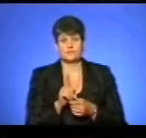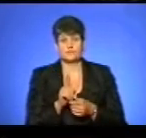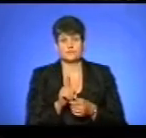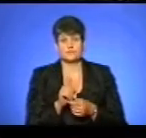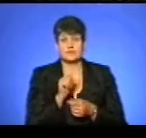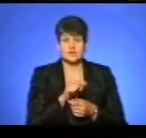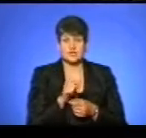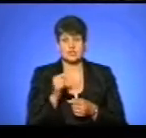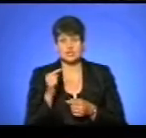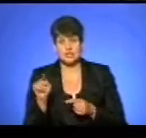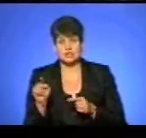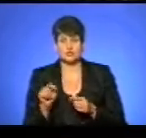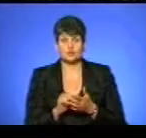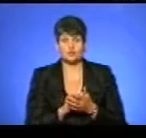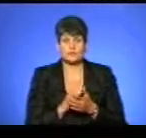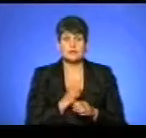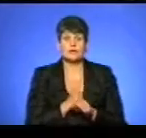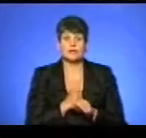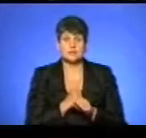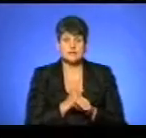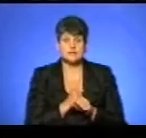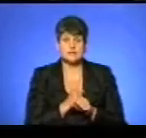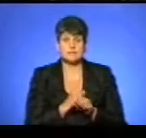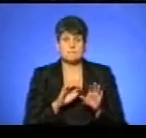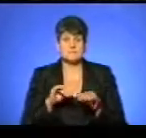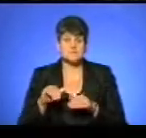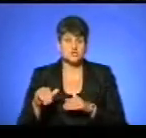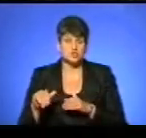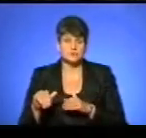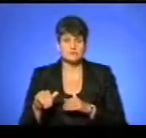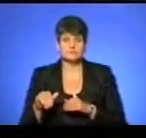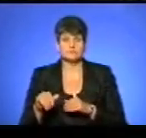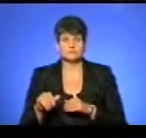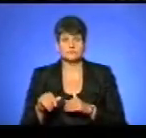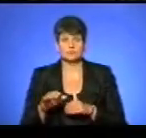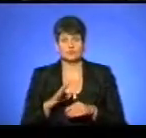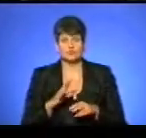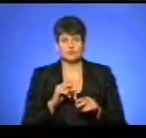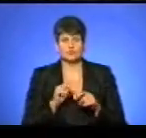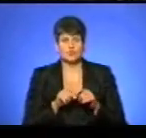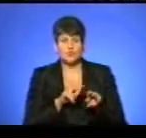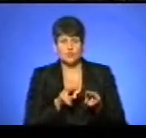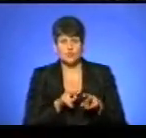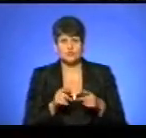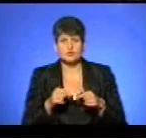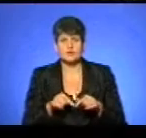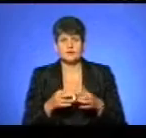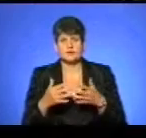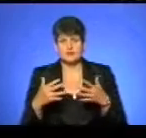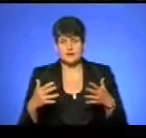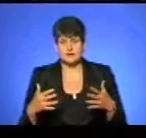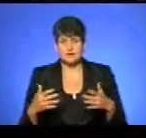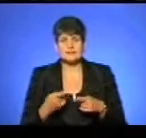ті чи інші документи робились, скажімо, пізніше. От, відповідно, будуть контролюючі органи і так далі. Тобто